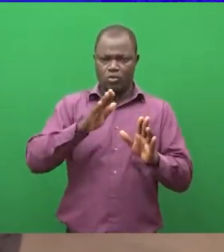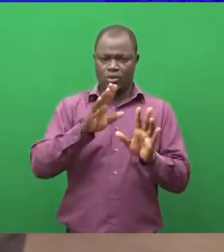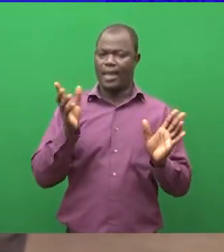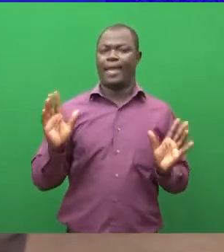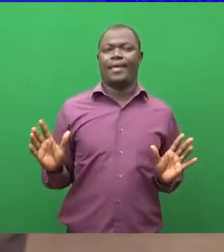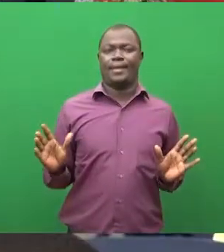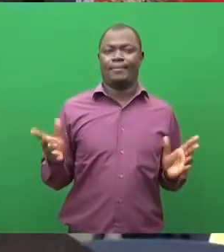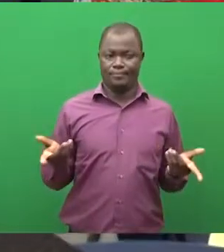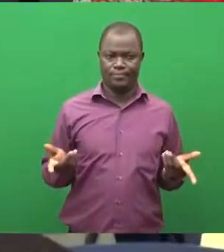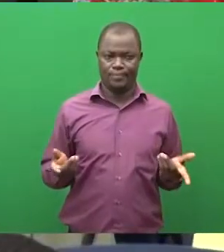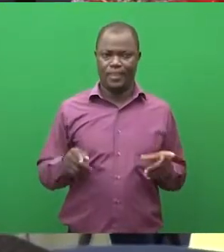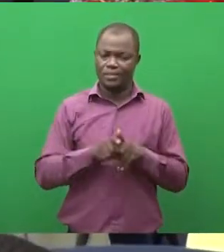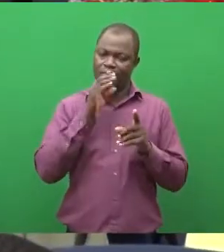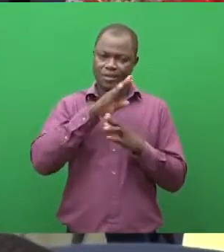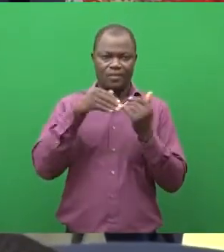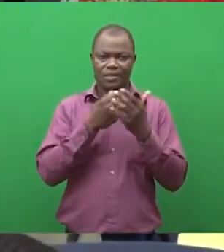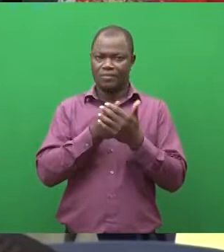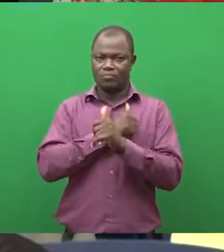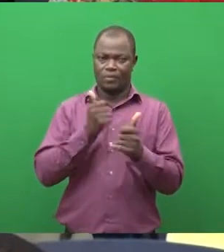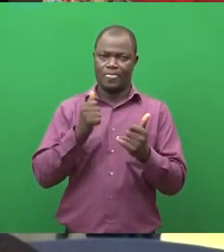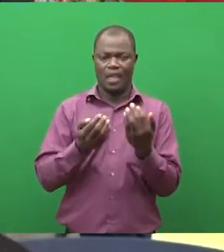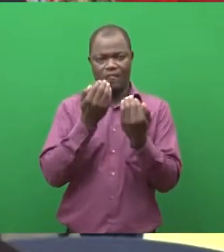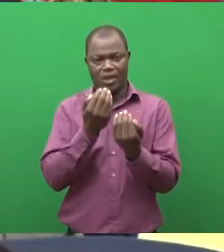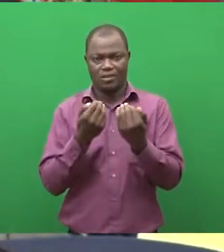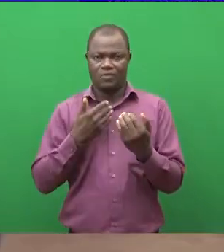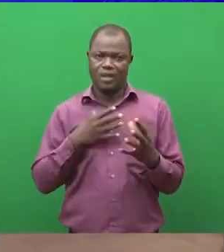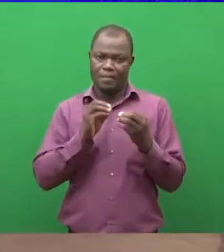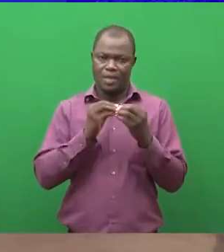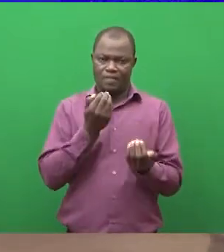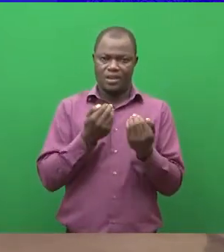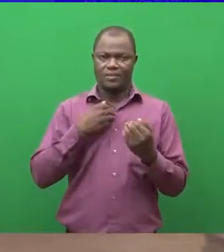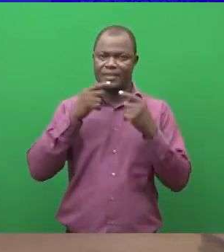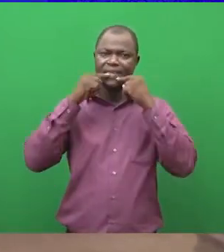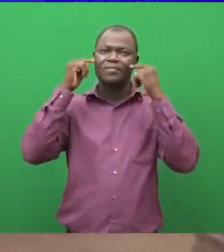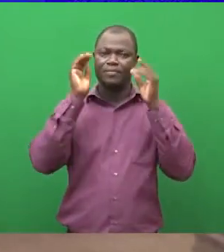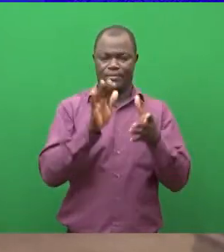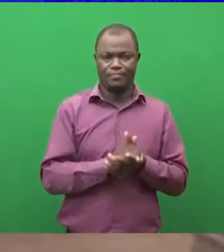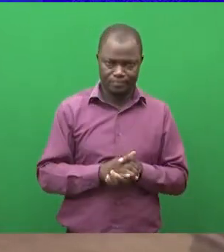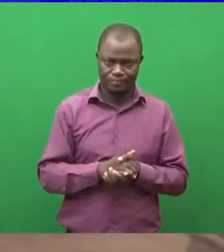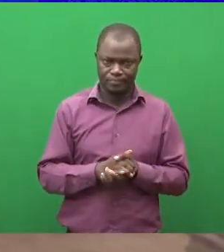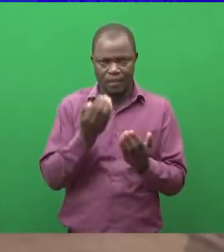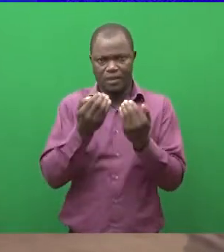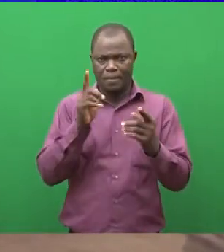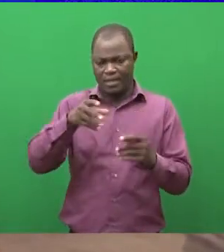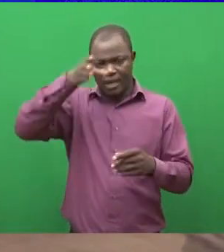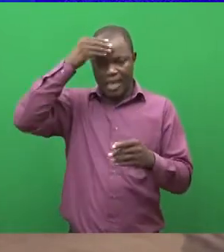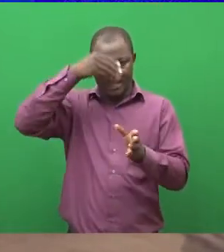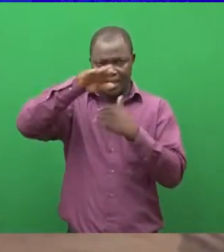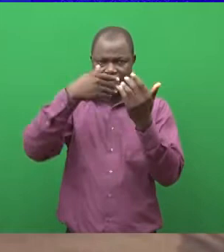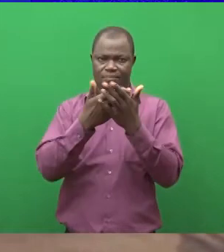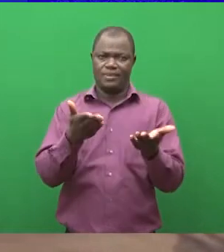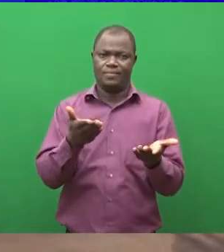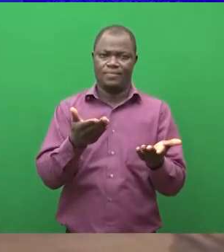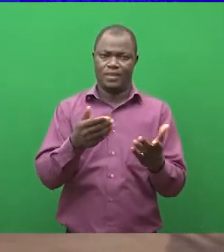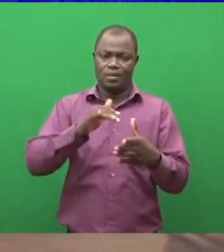makukuta akanaka nai. Vana vedu ngativafadzei. Vana vedu ngavadzidze zvatisina kana kumbodzidza nekuti